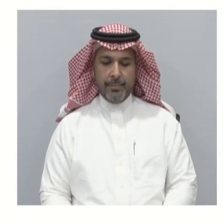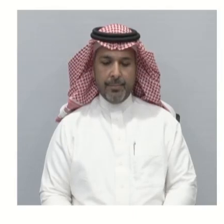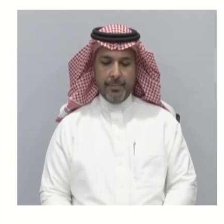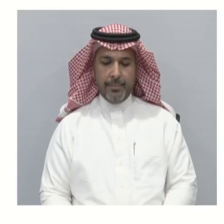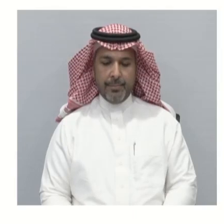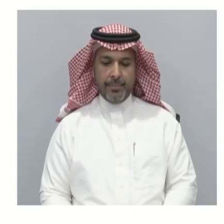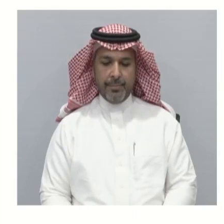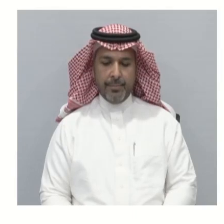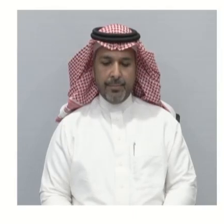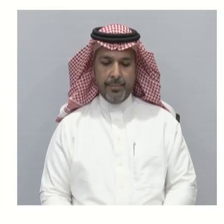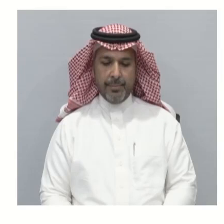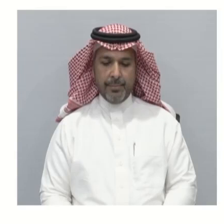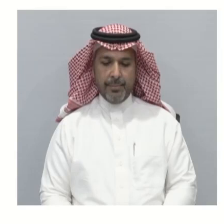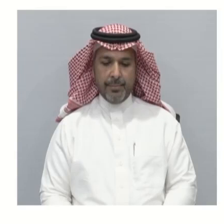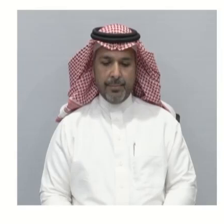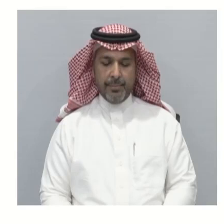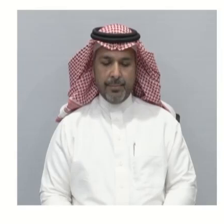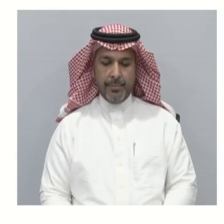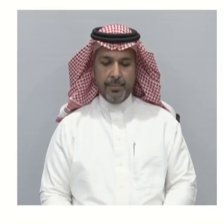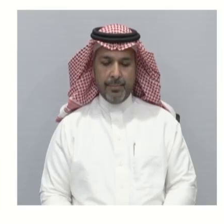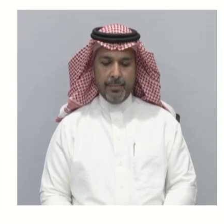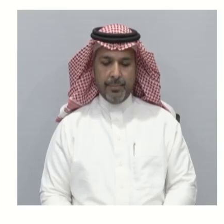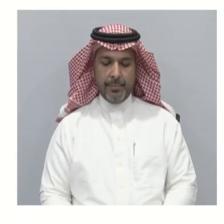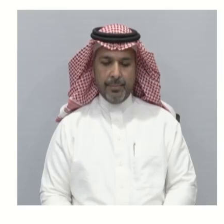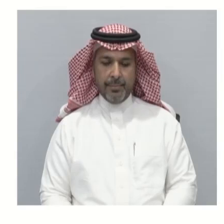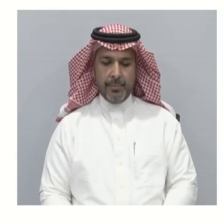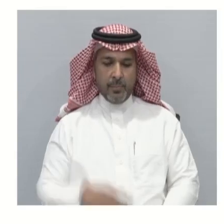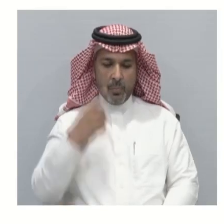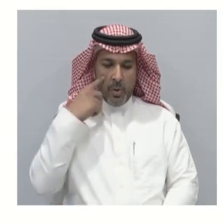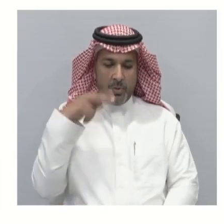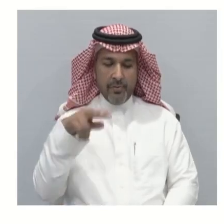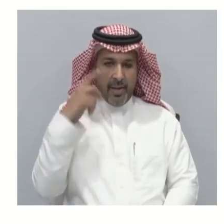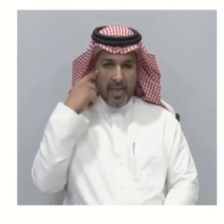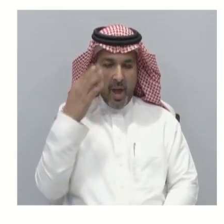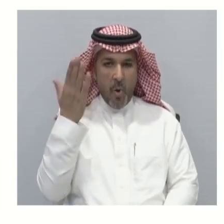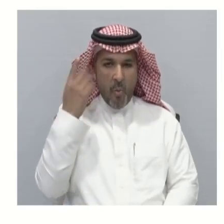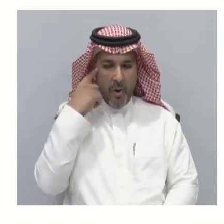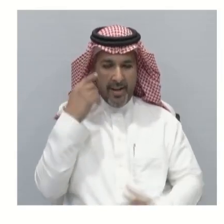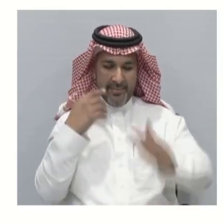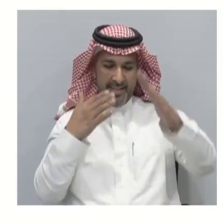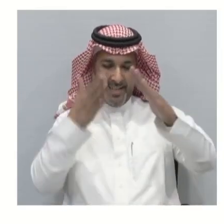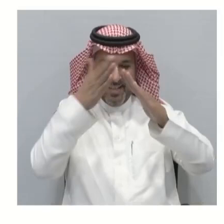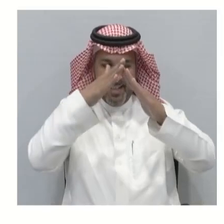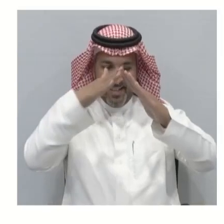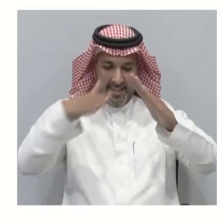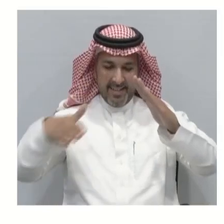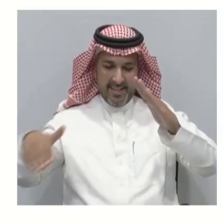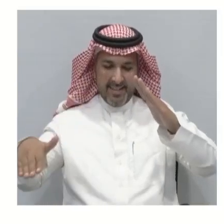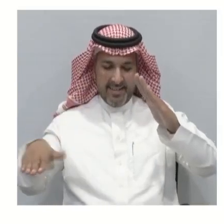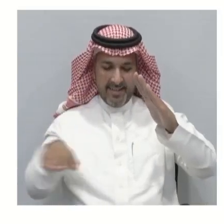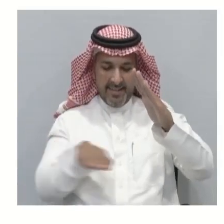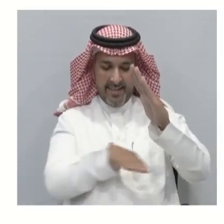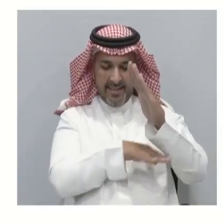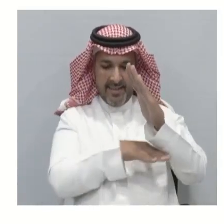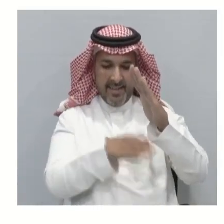هذا المثال ذكرنا ان هذه النظريتان في متباينه ضلع وزاويه ومتباينه زاويه وضلع